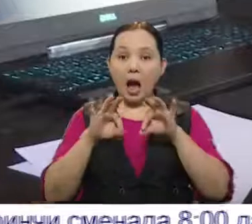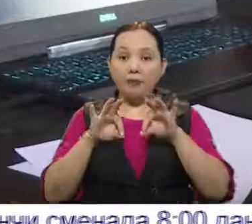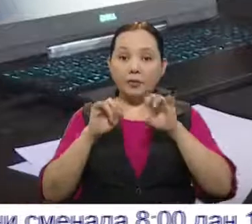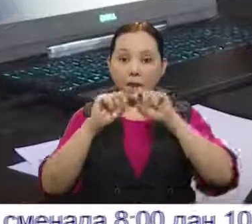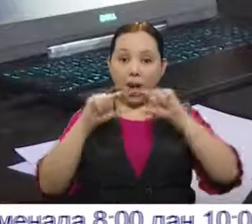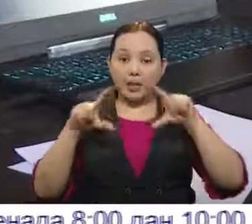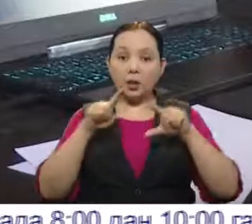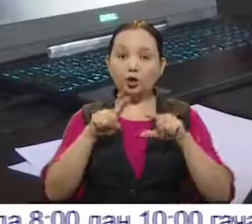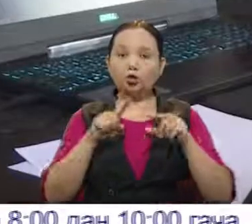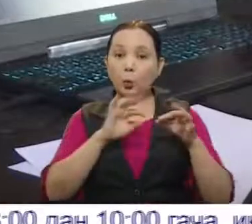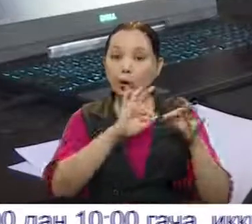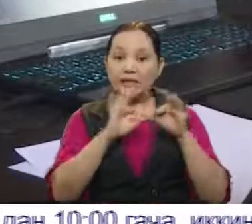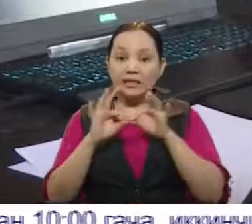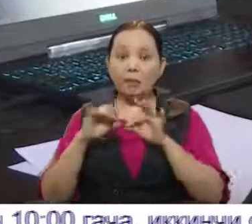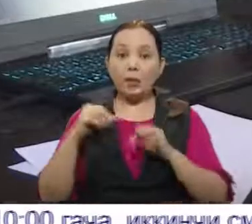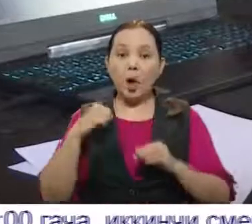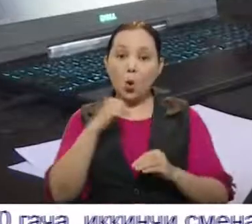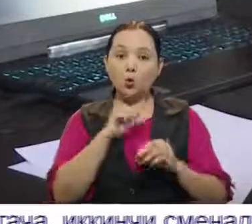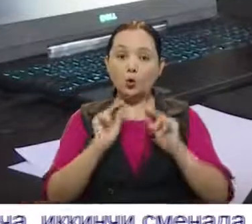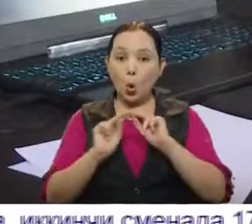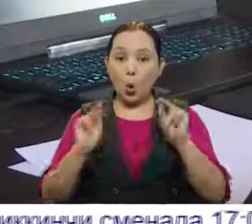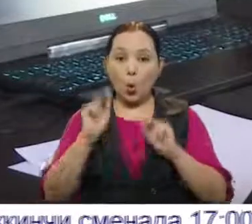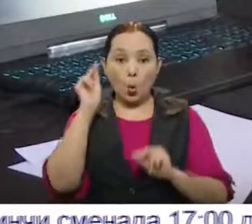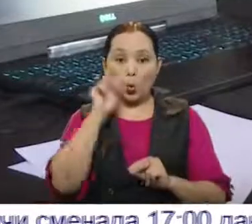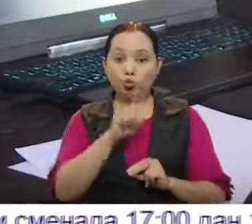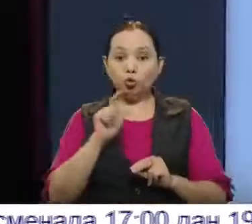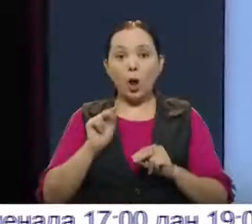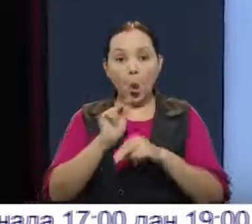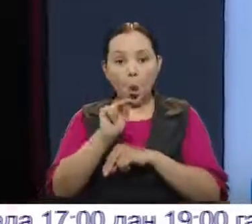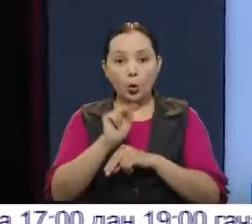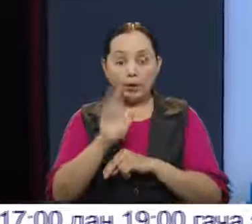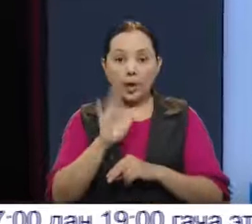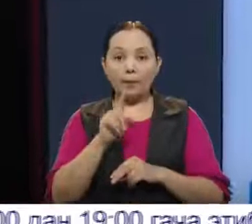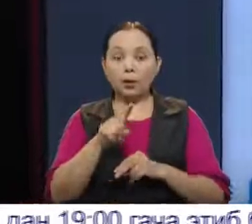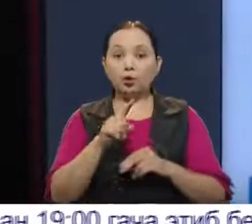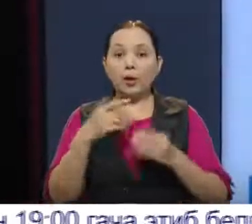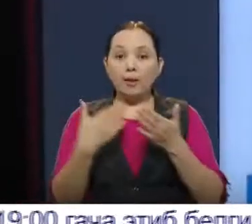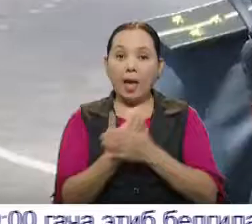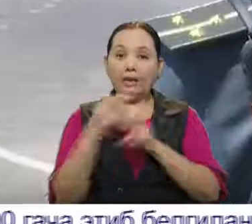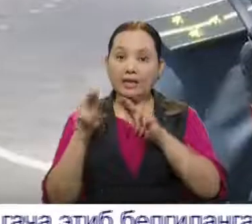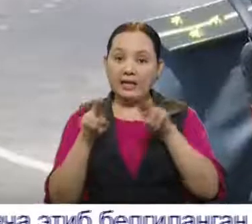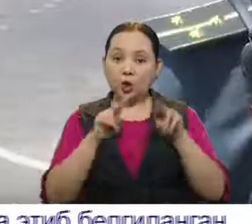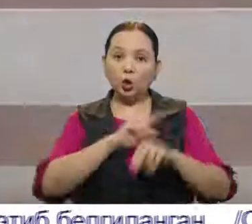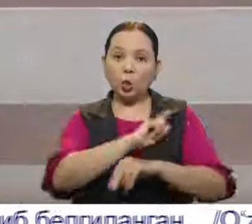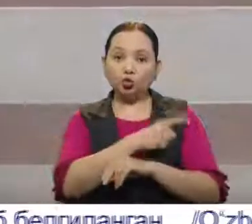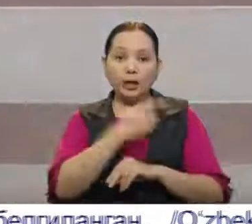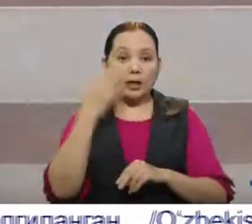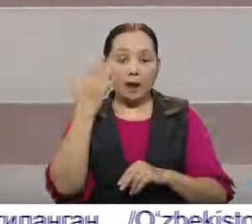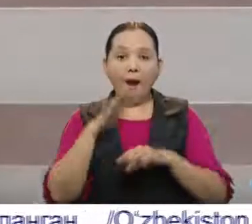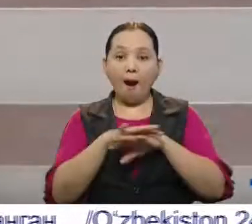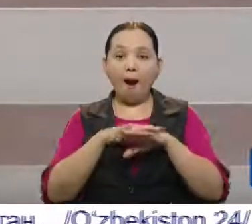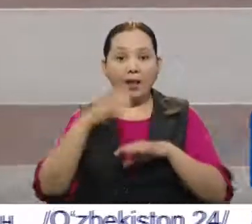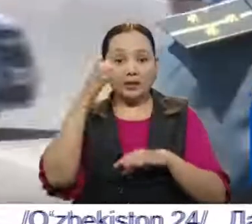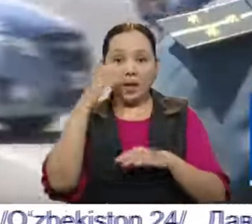ushbu tizimga o'z o'quvchilarini o'qityapti. Mazkur tizimni yana nazoratni kuchaytirish maqsadida xalq